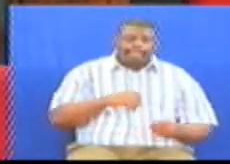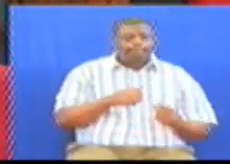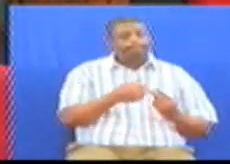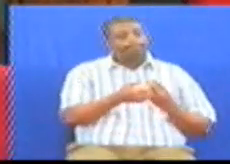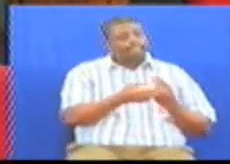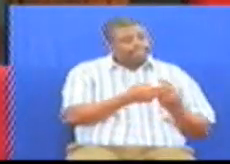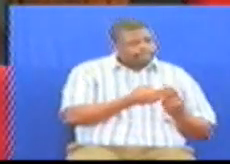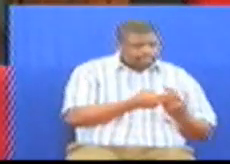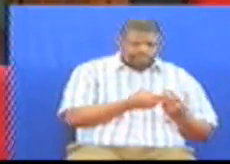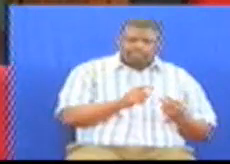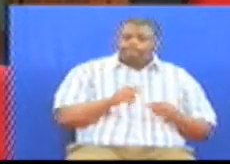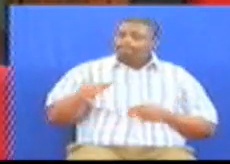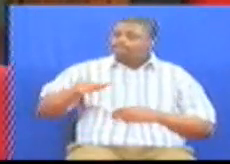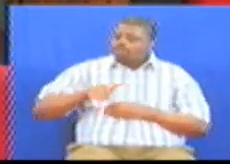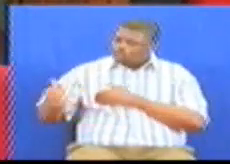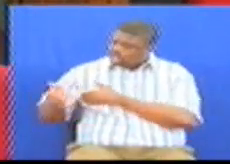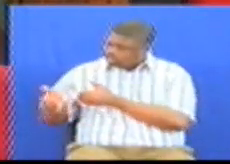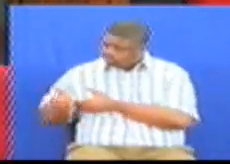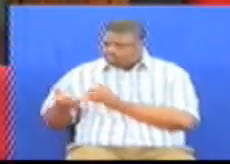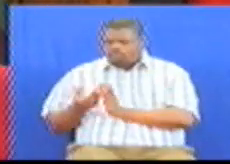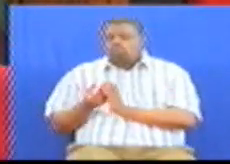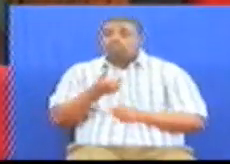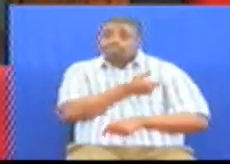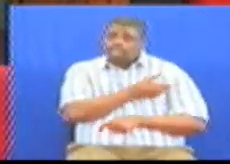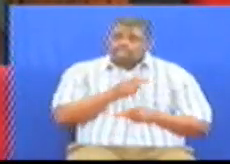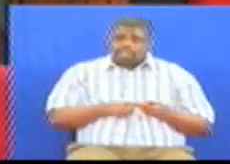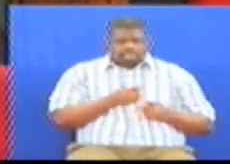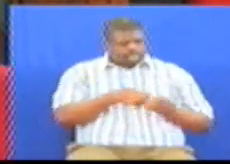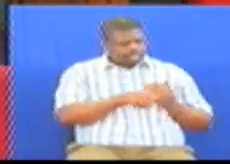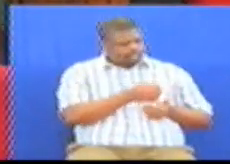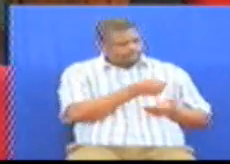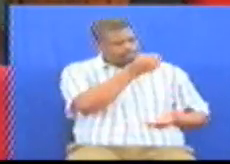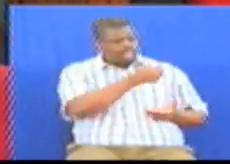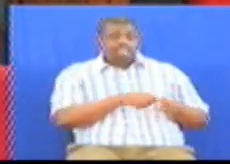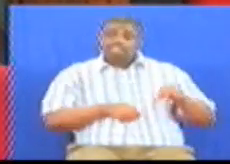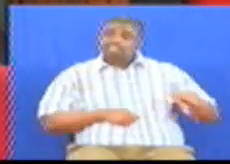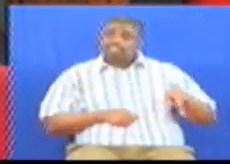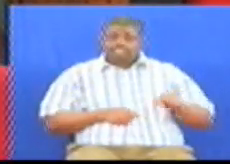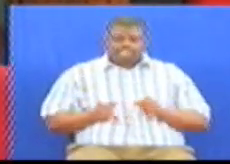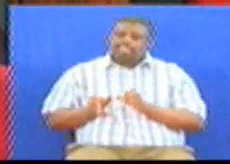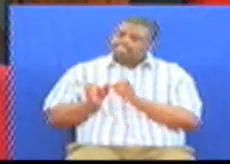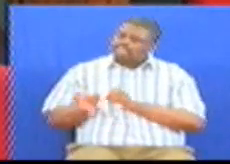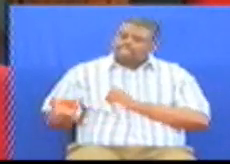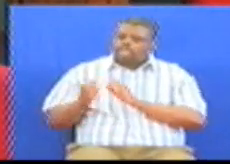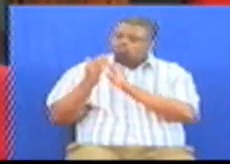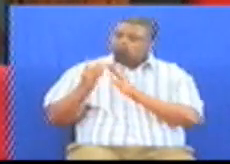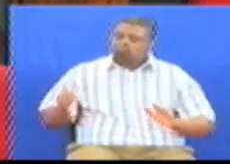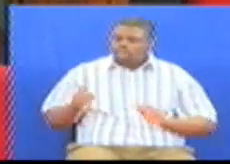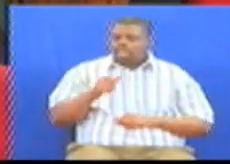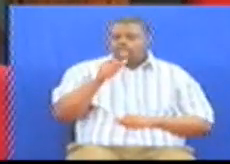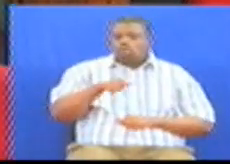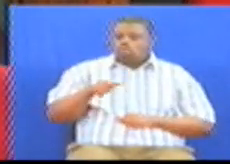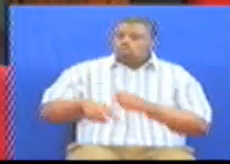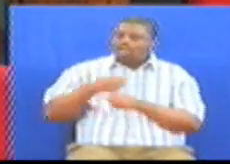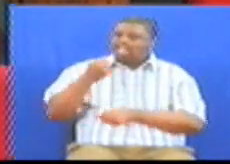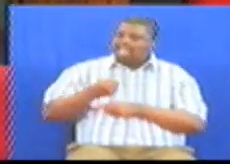maeneo karibu na vituo hivi pamoja na hospitali. Niombe sana katika bajeti yako hii mtutengee nyumba za watumishi. Kwa